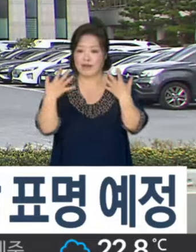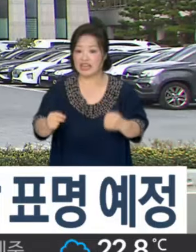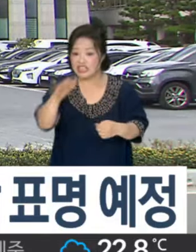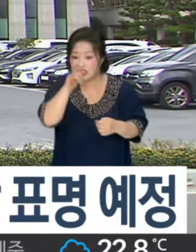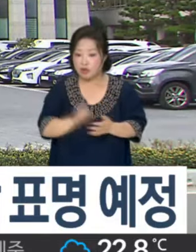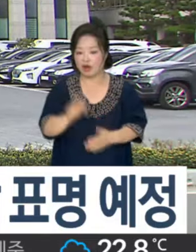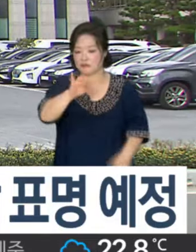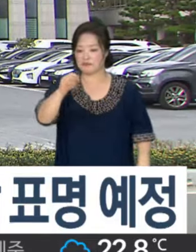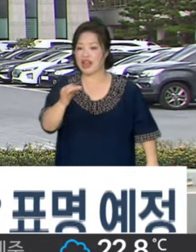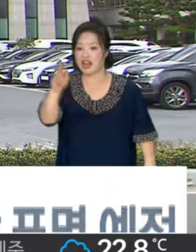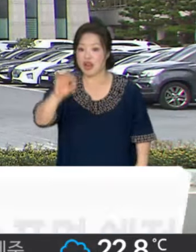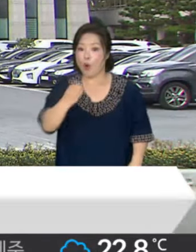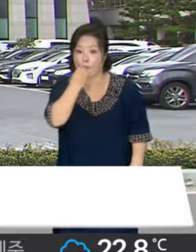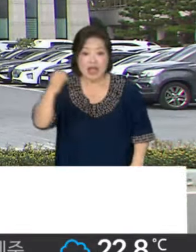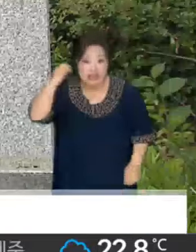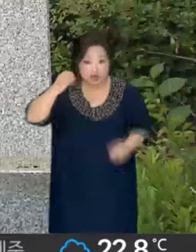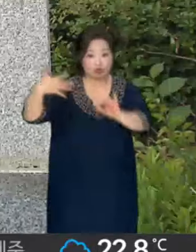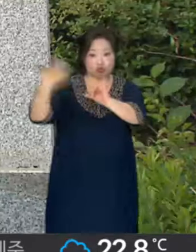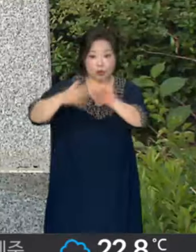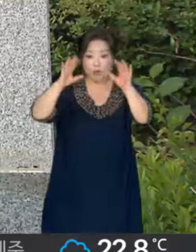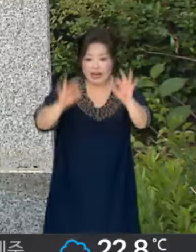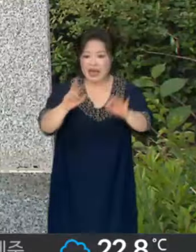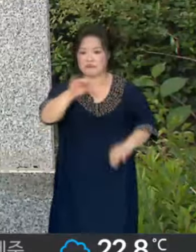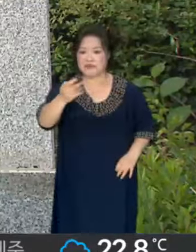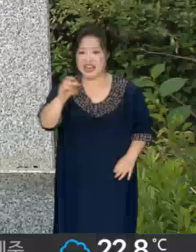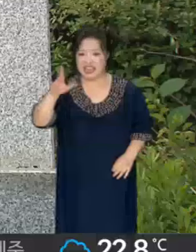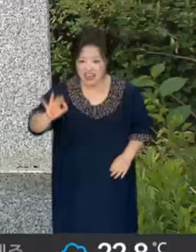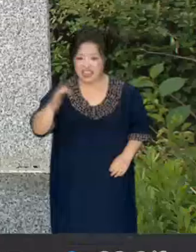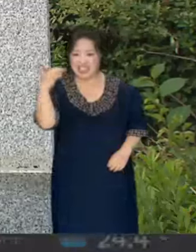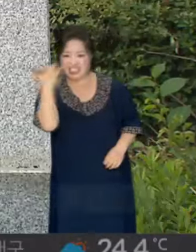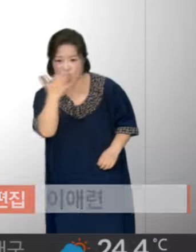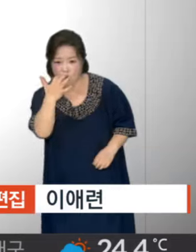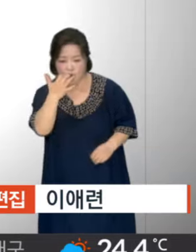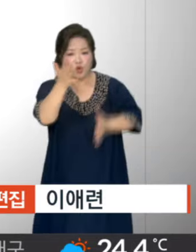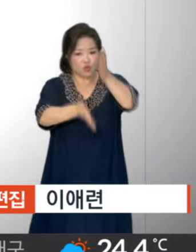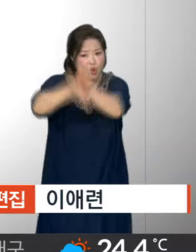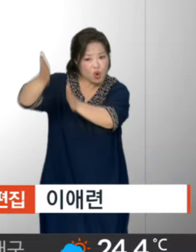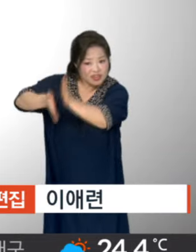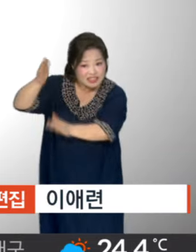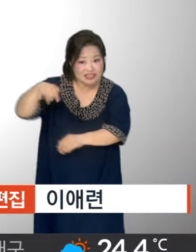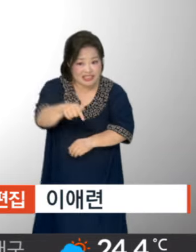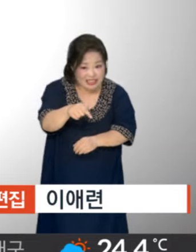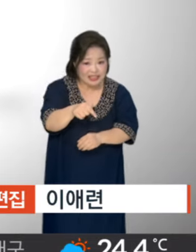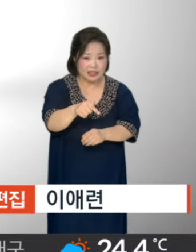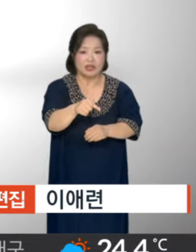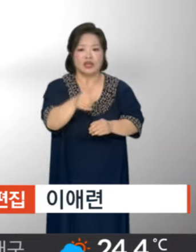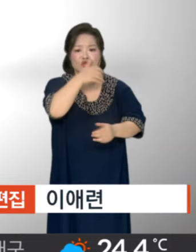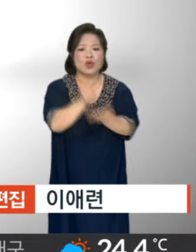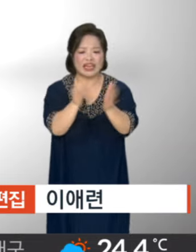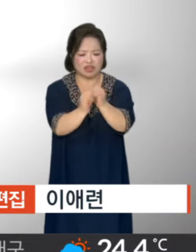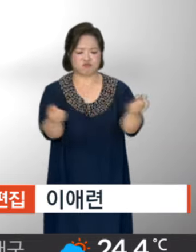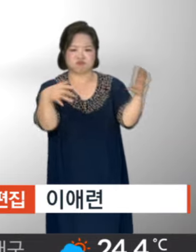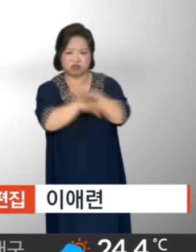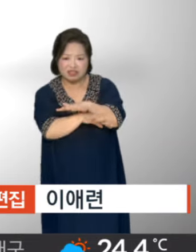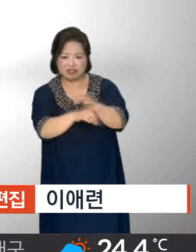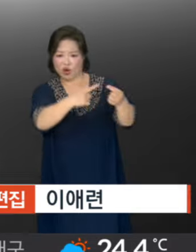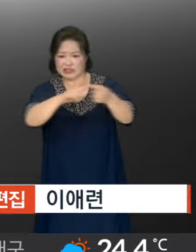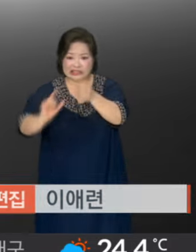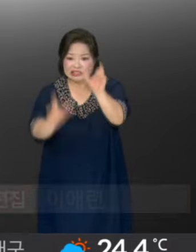밀양시 홈페이지와 유튜브 등에 밀양은 성범죄자들 도시 성폭행 범들 신분 세탁해 주는 곳 같은 글까지